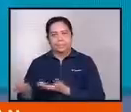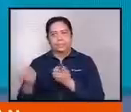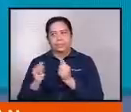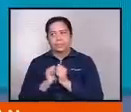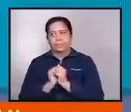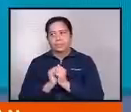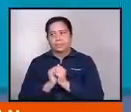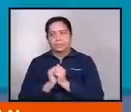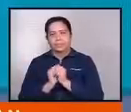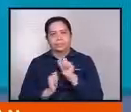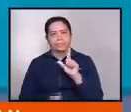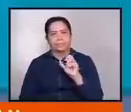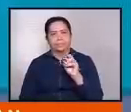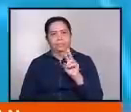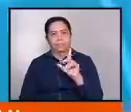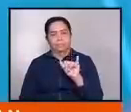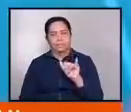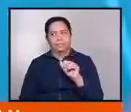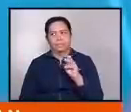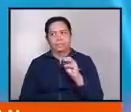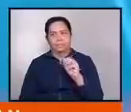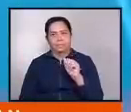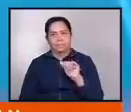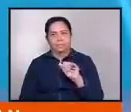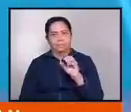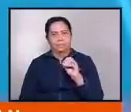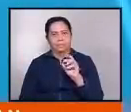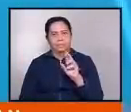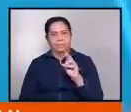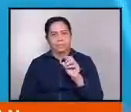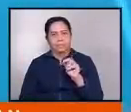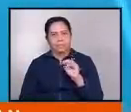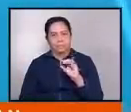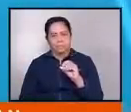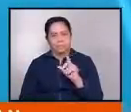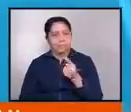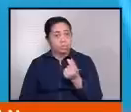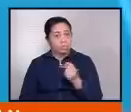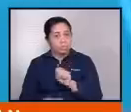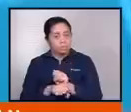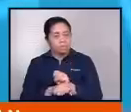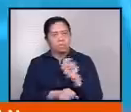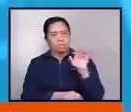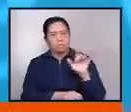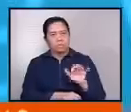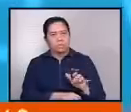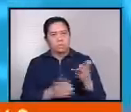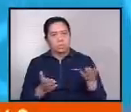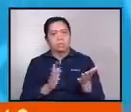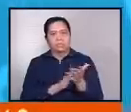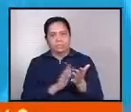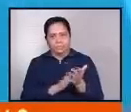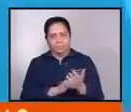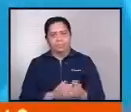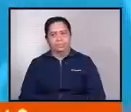Kasama ko naman po ngayon si Ma'am Lovely May Ordoño, isa po siyang cashier sa isang eskwelahan.